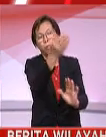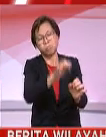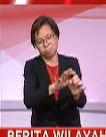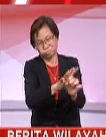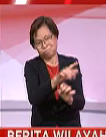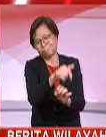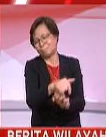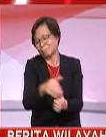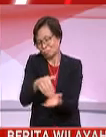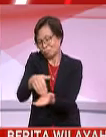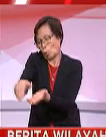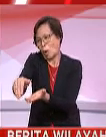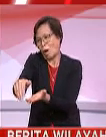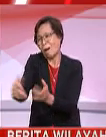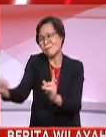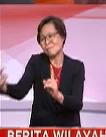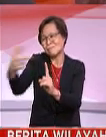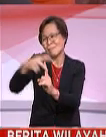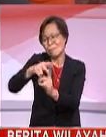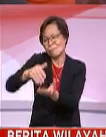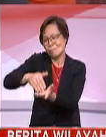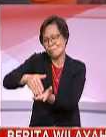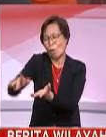positif COVID-19.